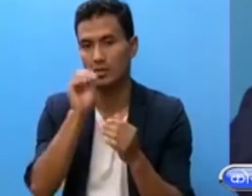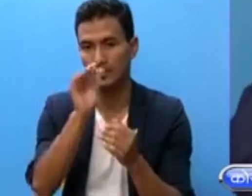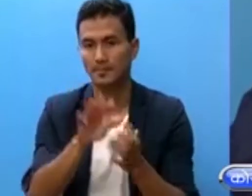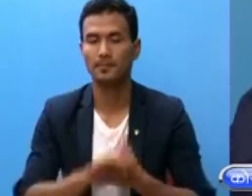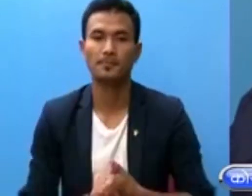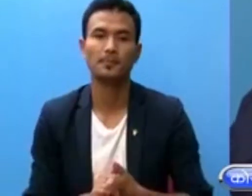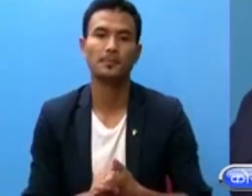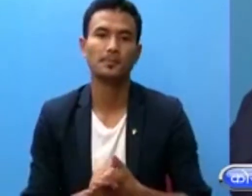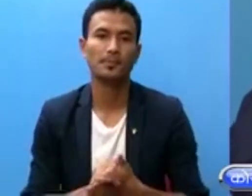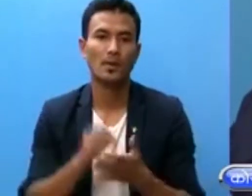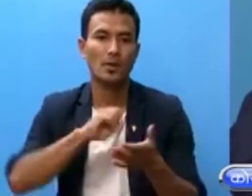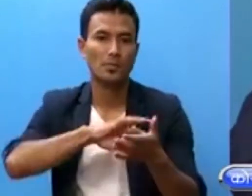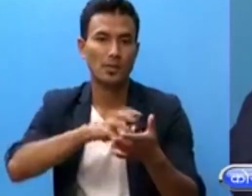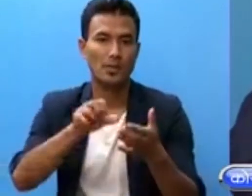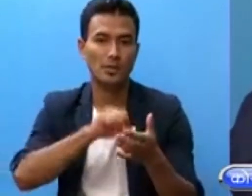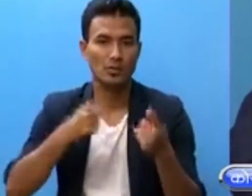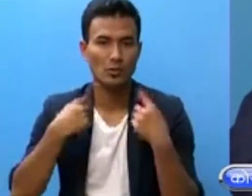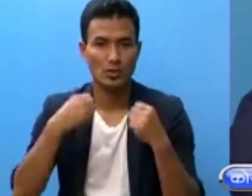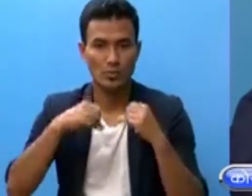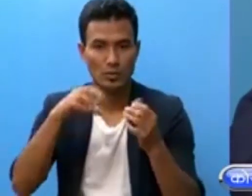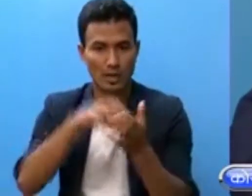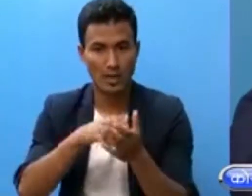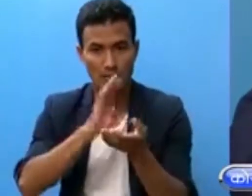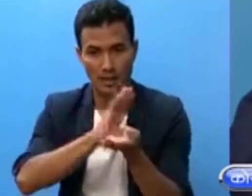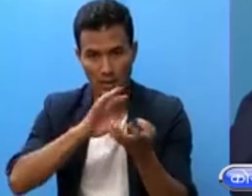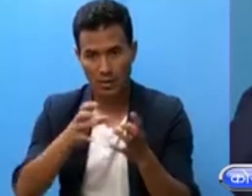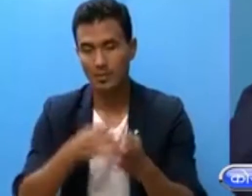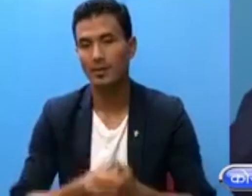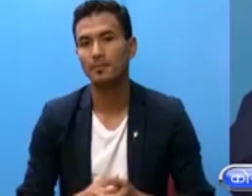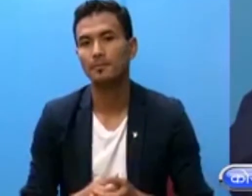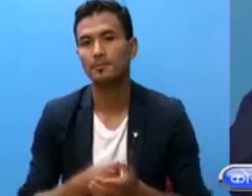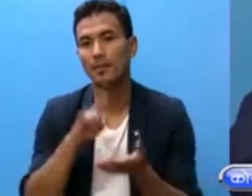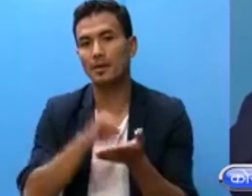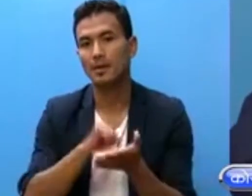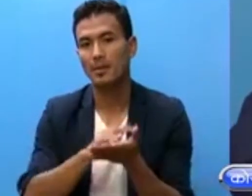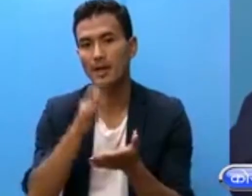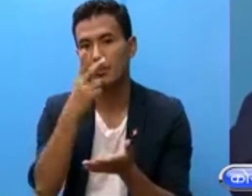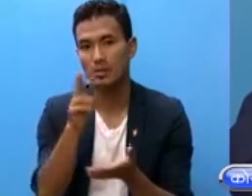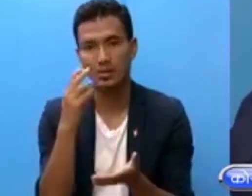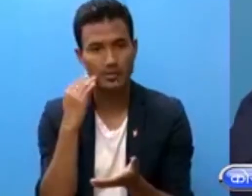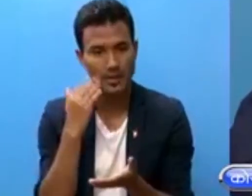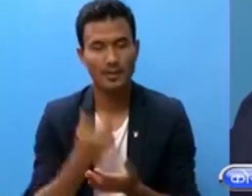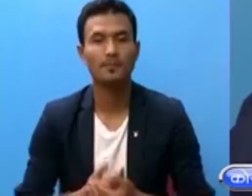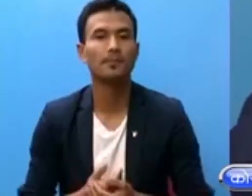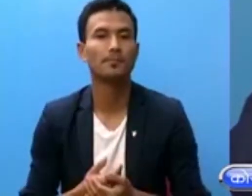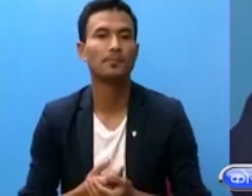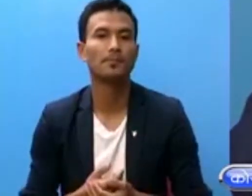7848 पुगेको छ। प्रादेशिक जनस्वास्थ्य प्रयोगशाला विराटनगरमा झापाका 2 महिला,